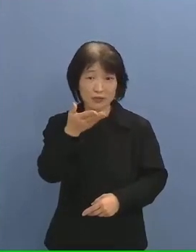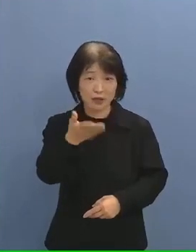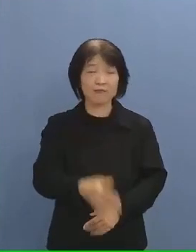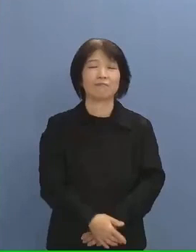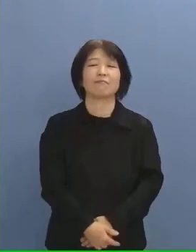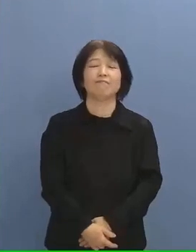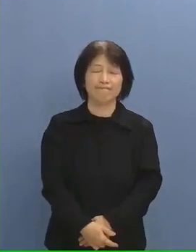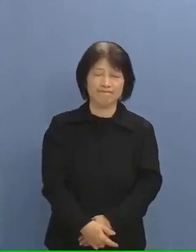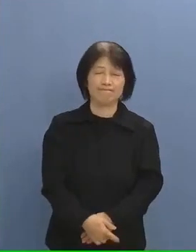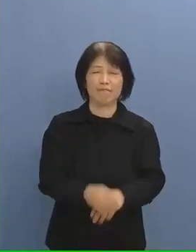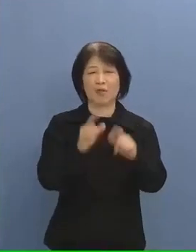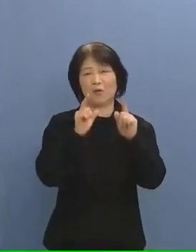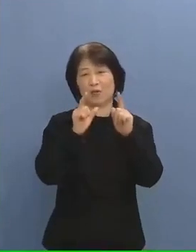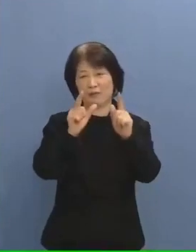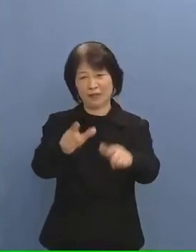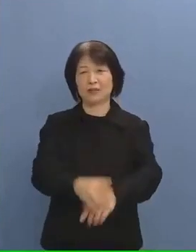い。